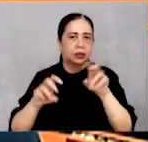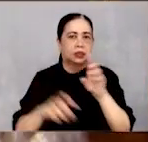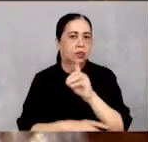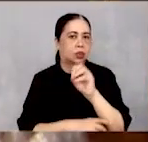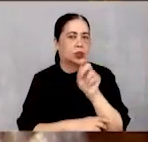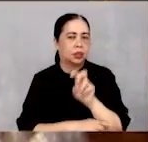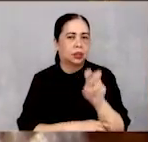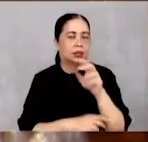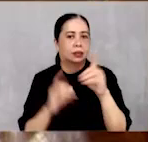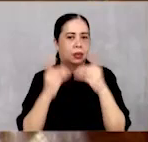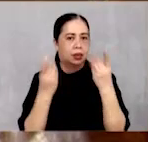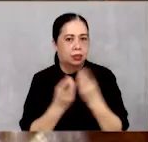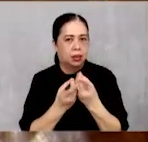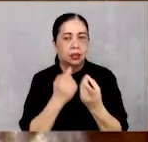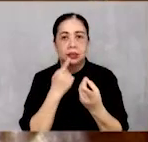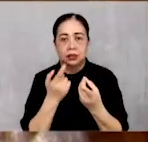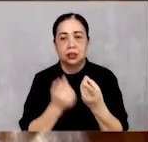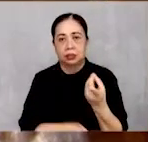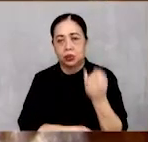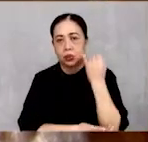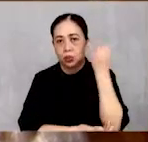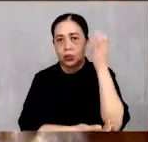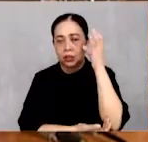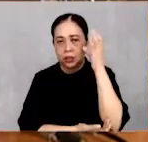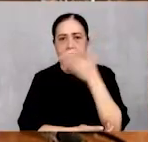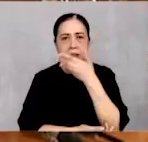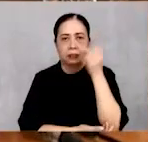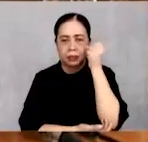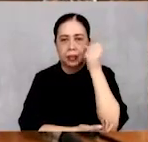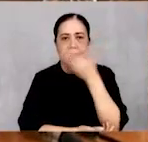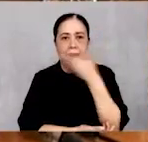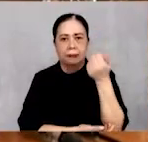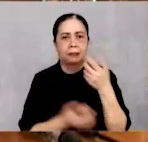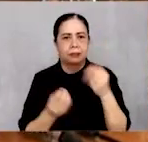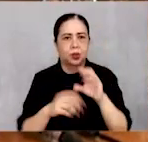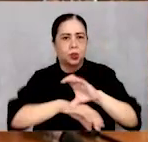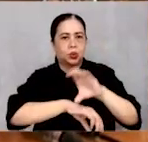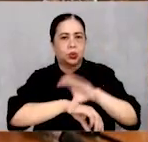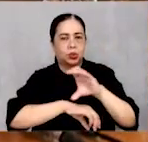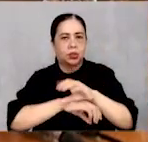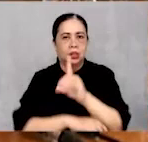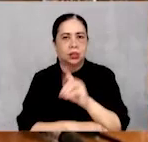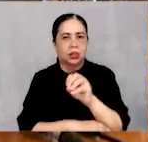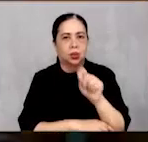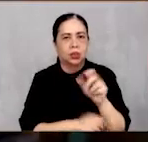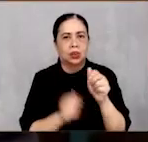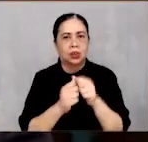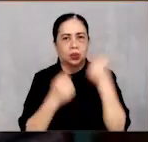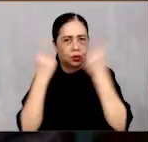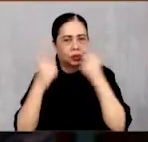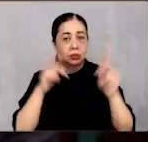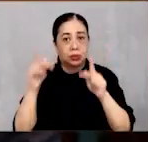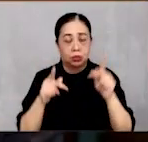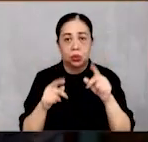Department. Dagdag pa ni Salceda, makabubuti kung magkakaroon ng malawakang konsultasyon ng DOT sa mga stakeholder. Yan ay